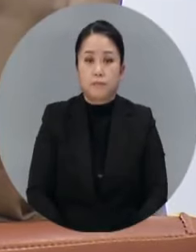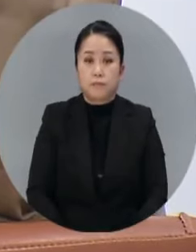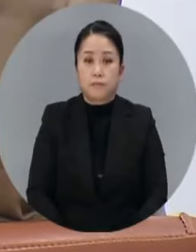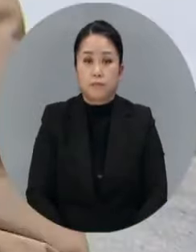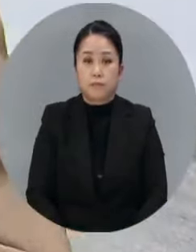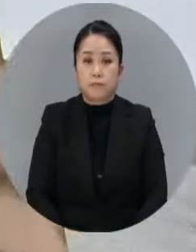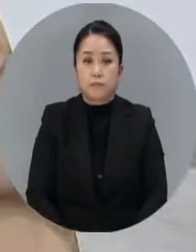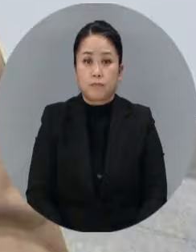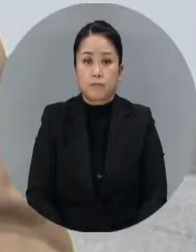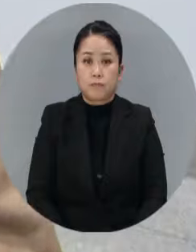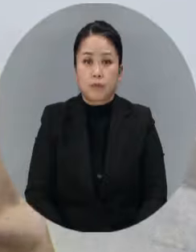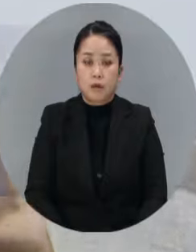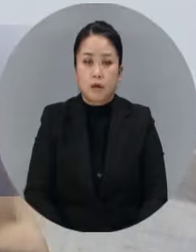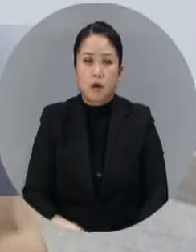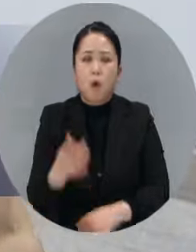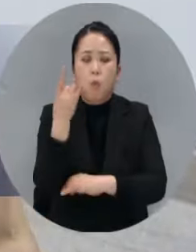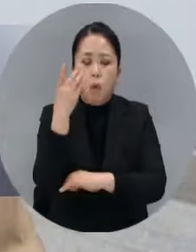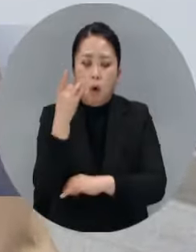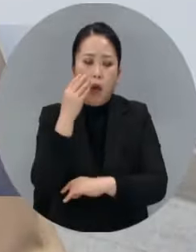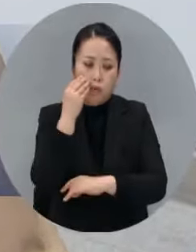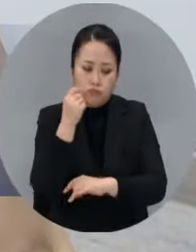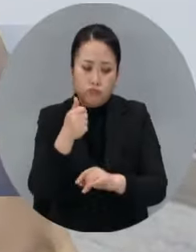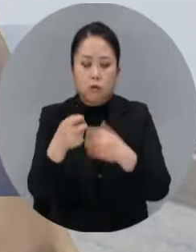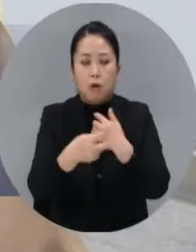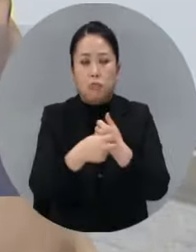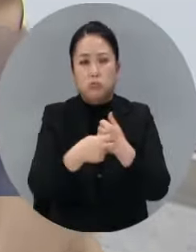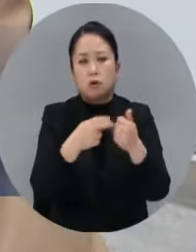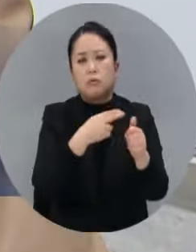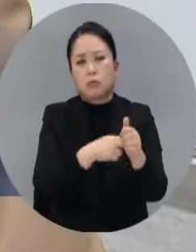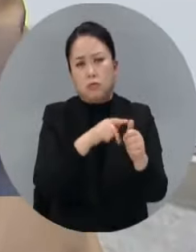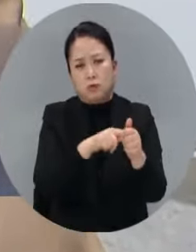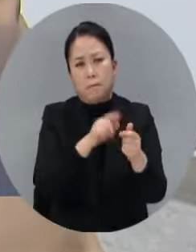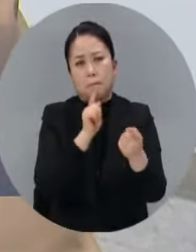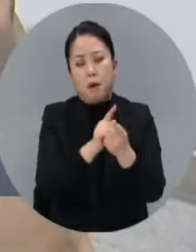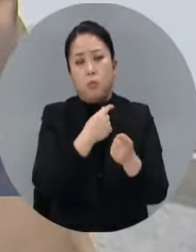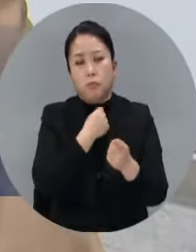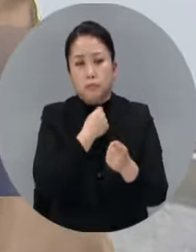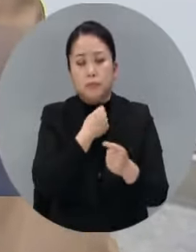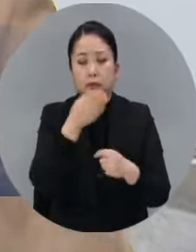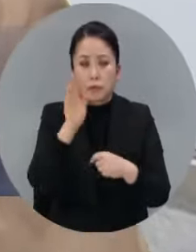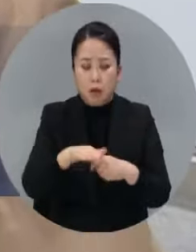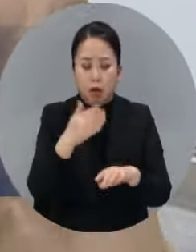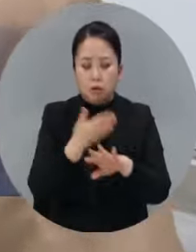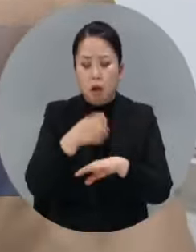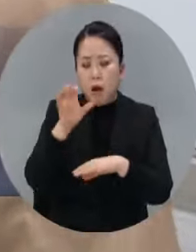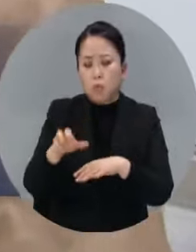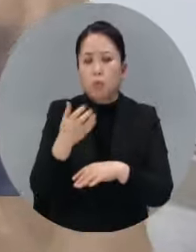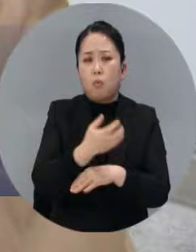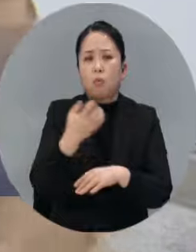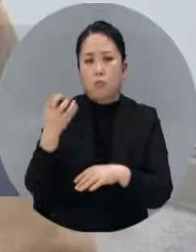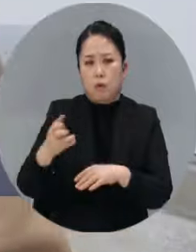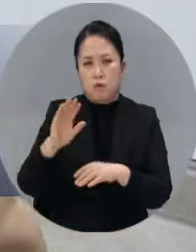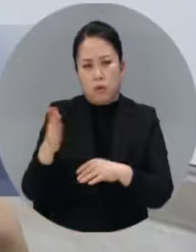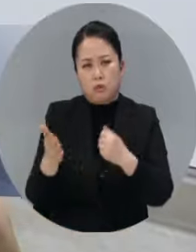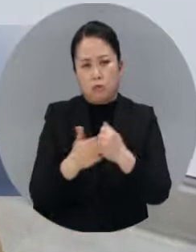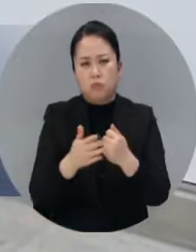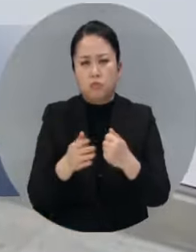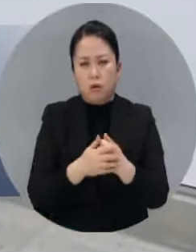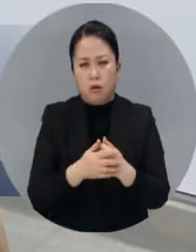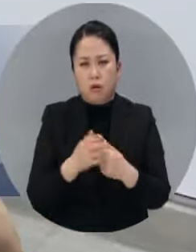모든 사님 거기 계속 가고 싶은데 이제 딴 데로 가야 되니까 그